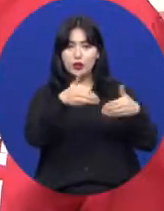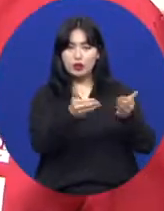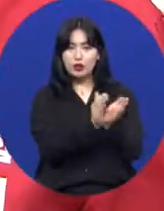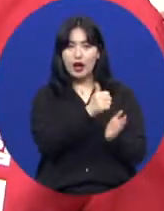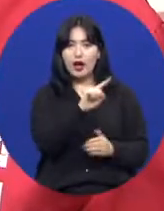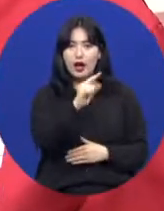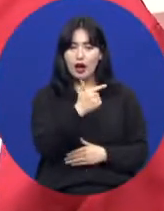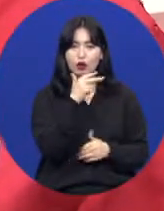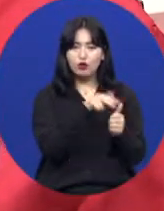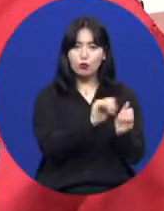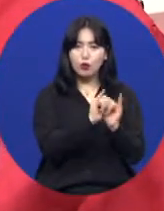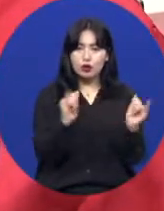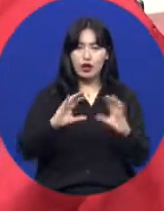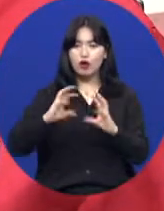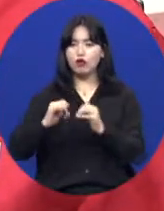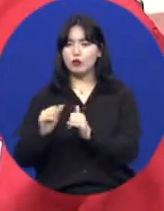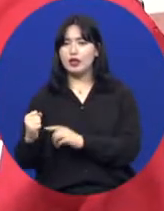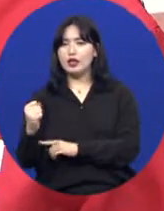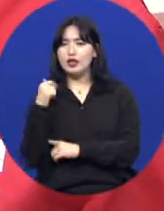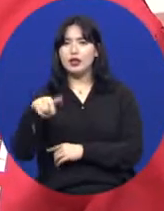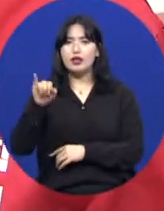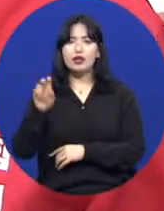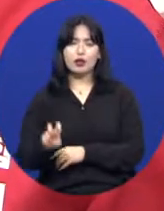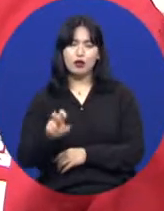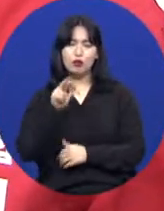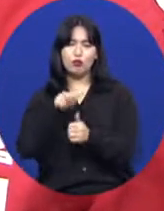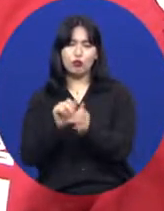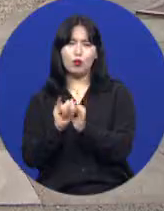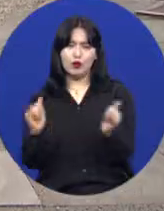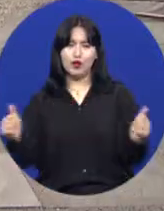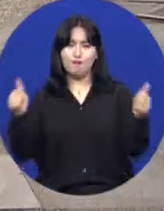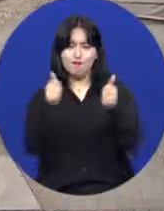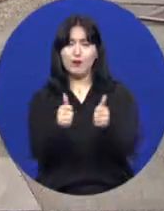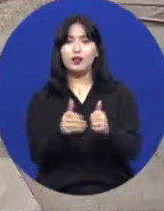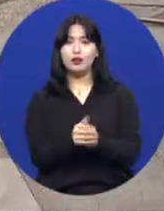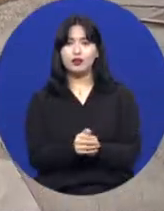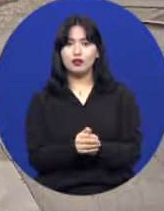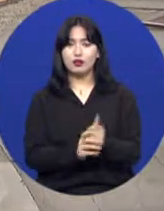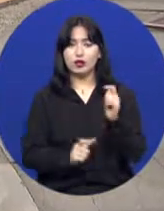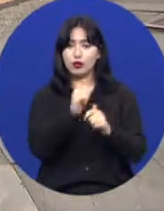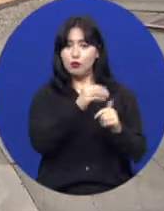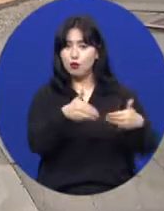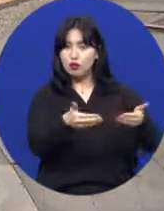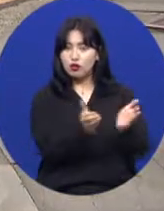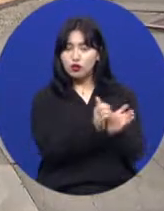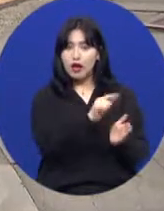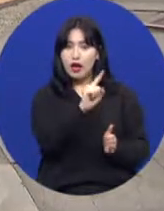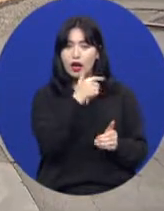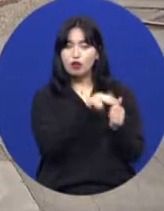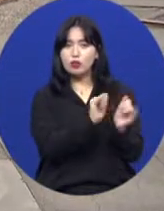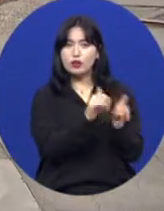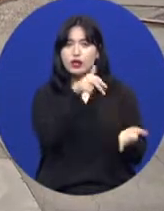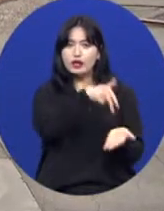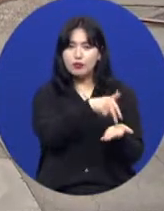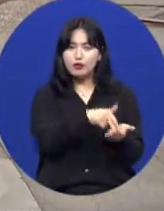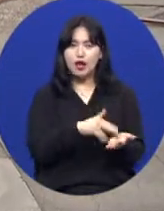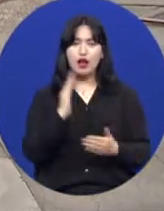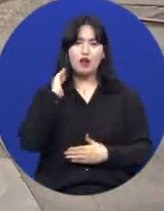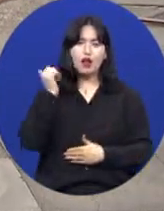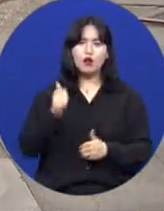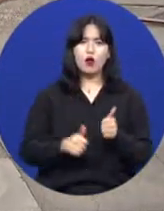한동수 후보와 국민의힘 김명만 후보가 맞대결에 나섰습니다. 더불어민주당 한동수 후보는 대통령